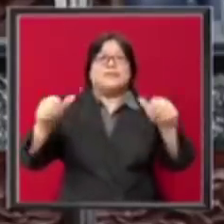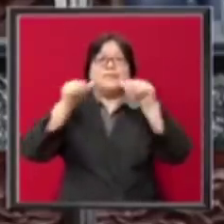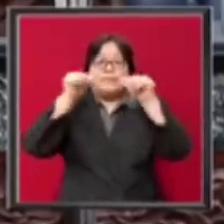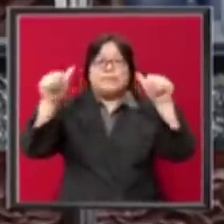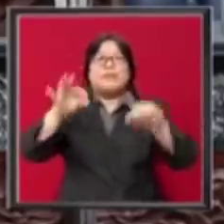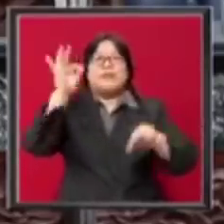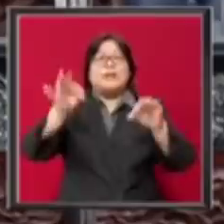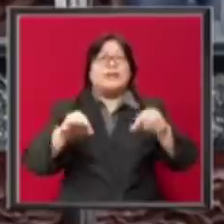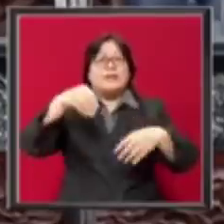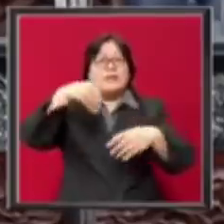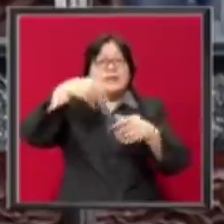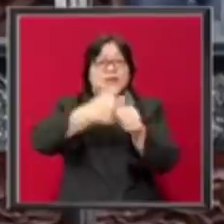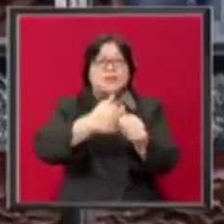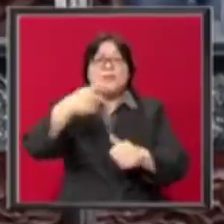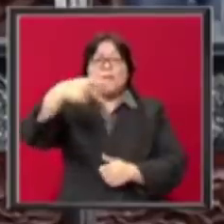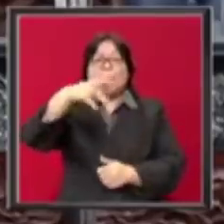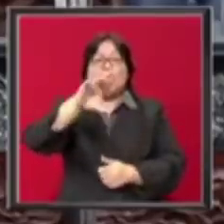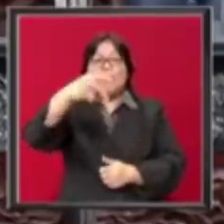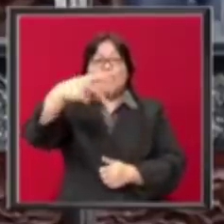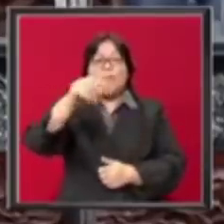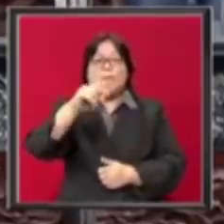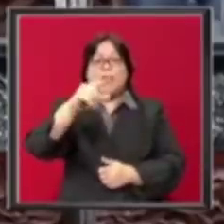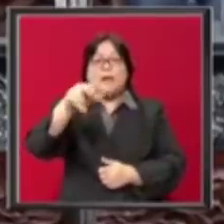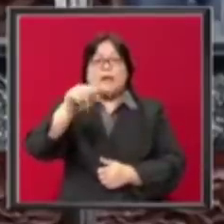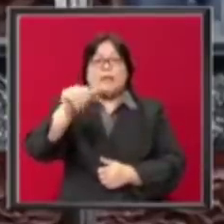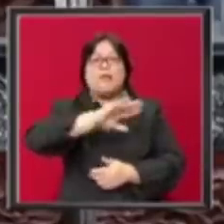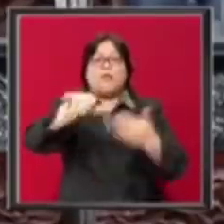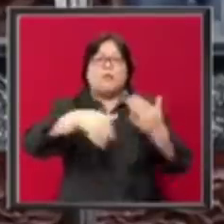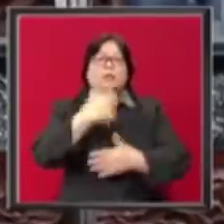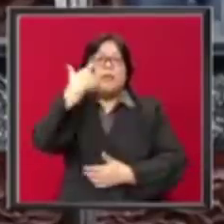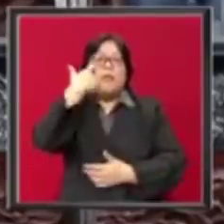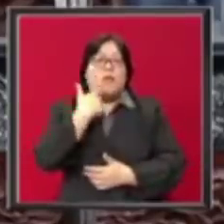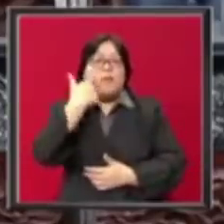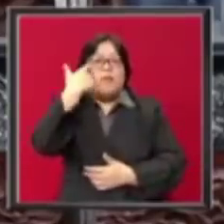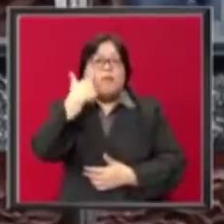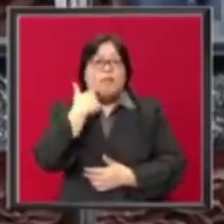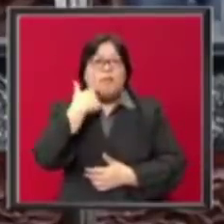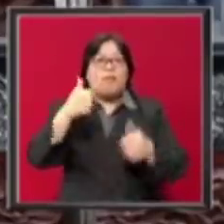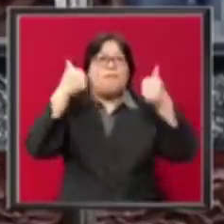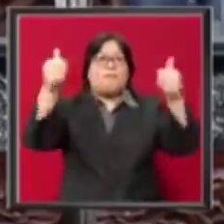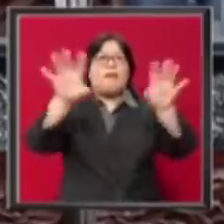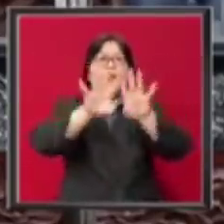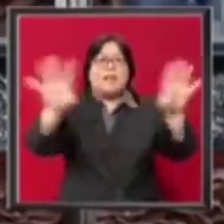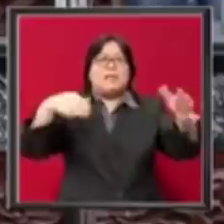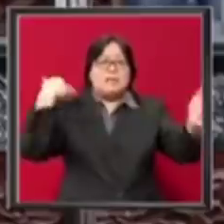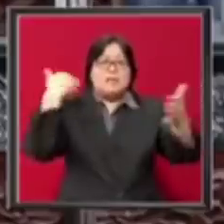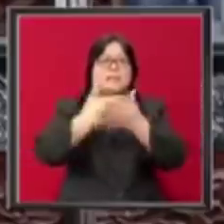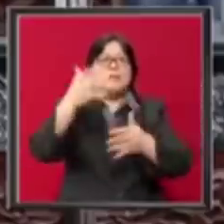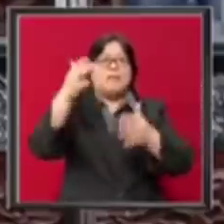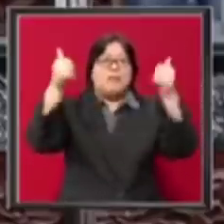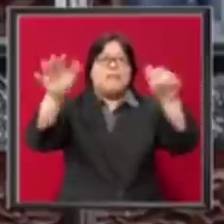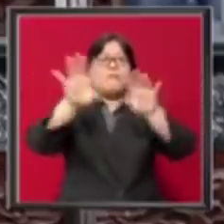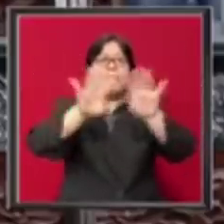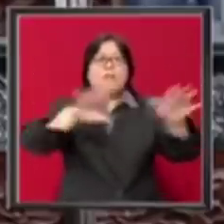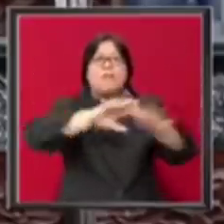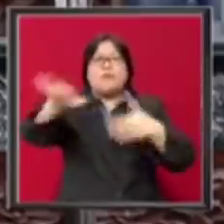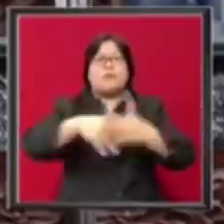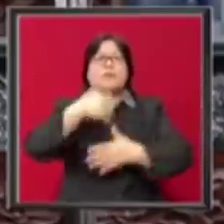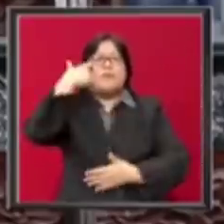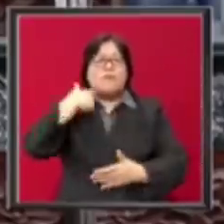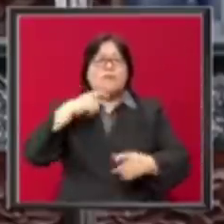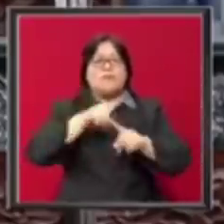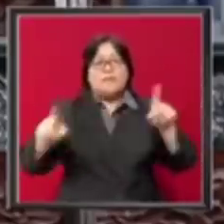diwar-warkan. Ya. Kalau dalam propaganda ini, semua simpati apa dengan frontliner, sampai frontliner semua